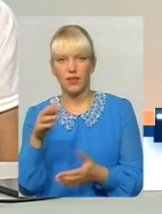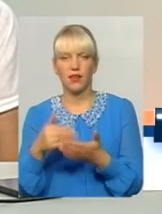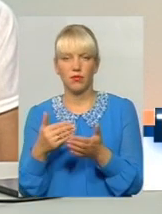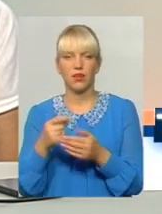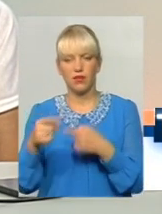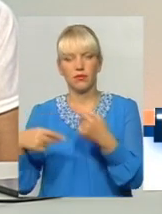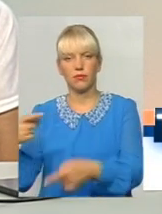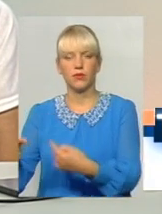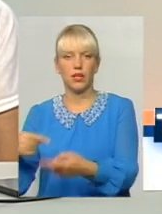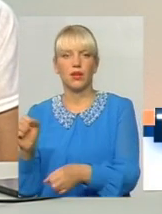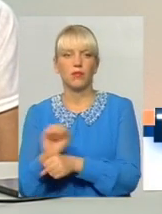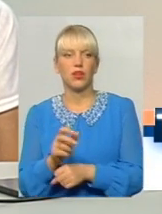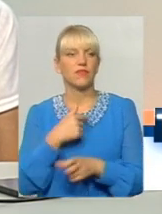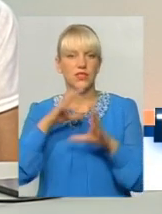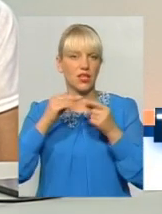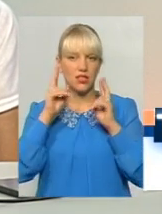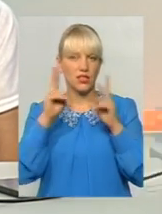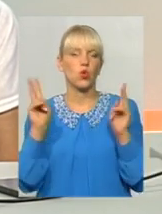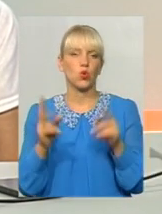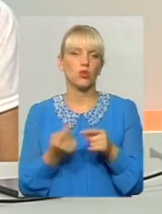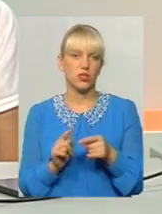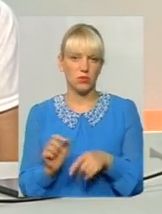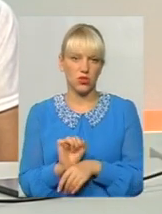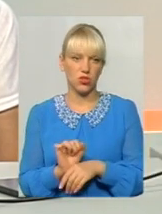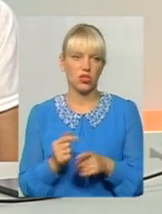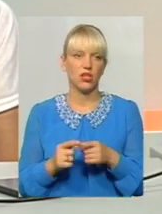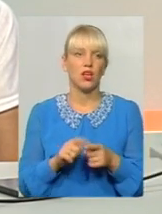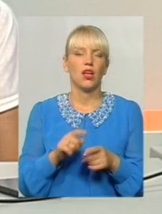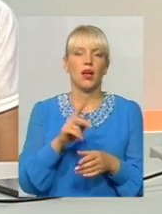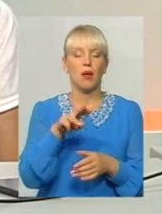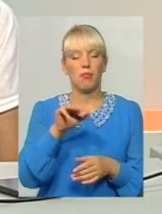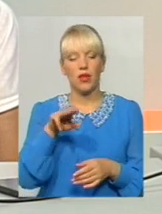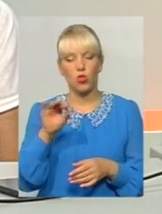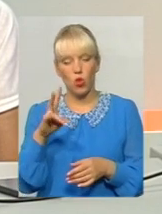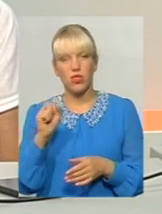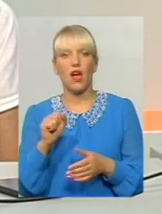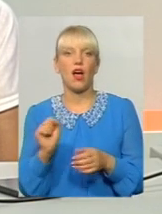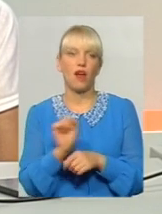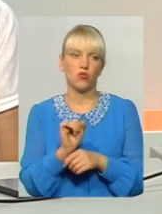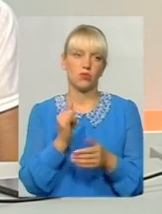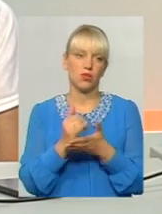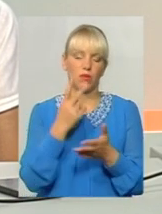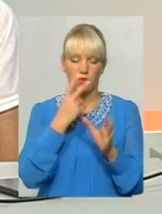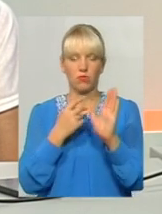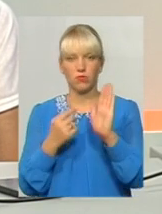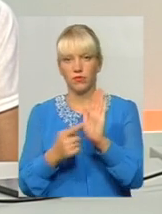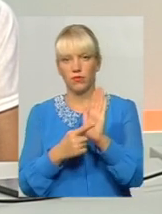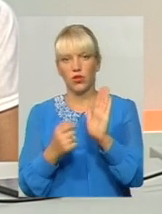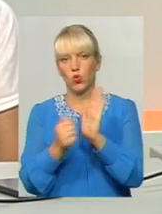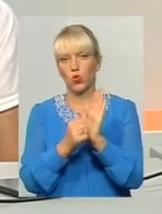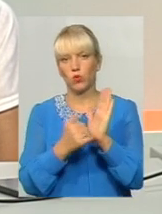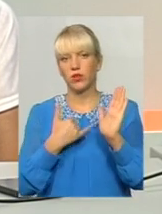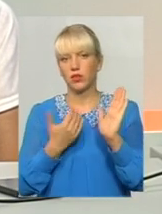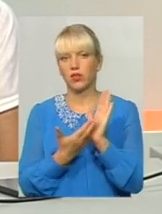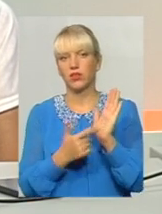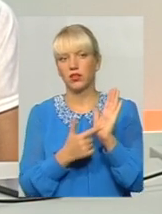хто керує цим транспортним засобом. Тобто в людини є повністю документи на автомобіль, вона показує, що от у мене є документ на цей автомобіль, я маю право ним керувати на